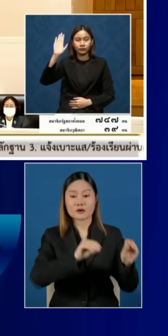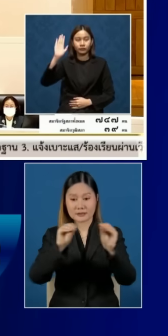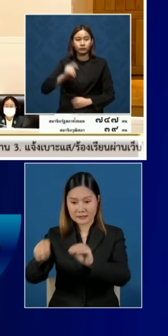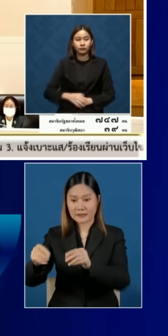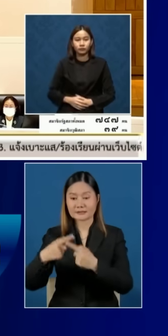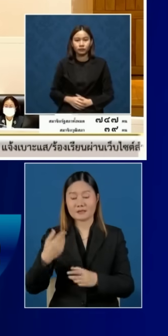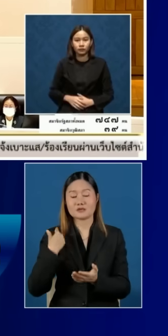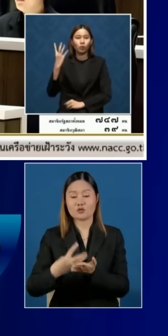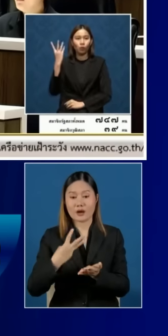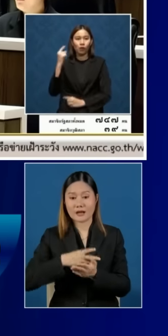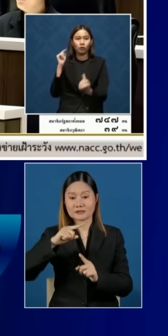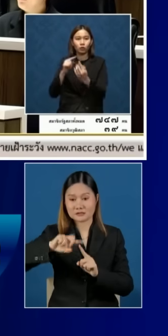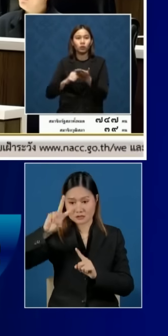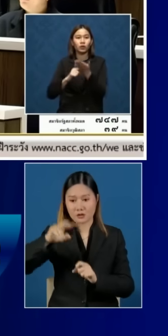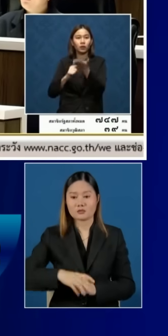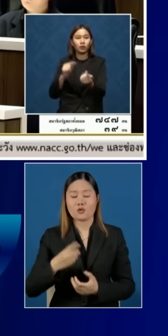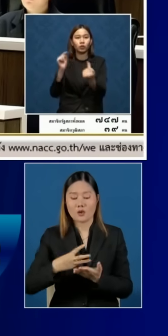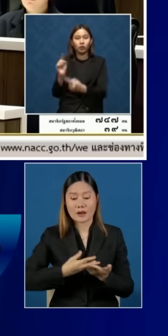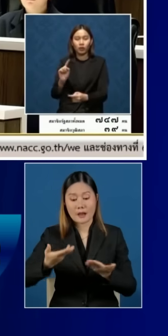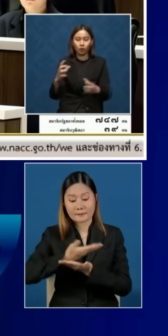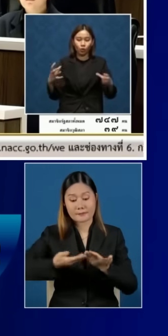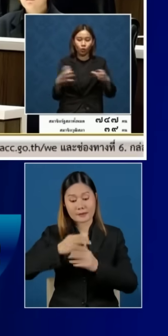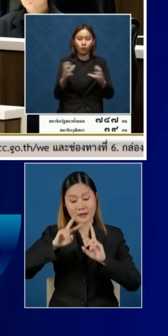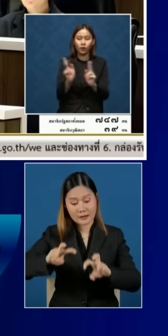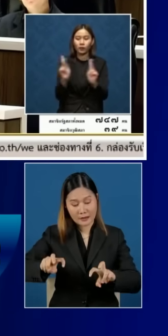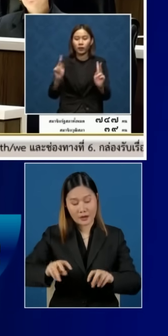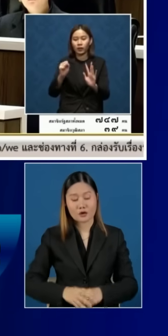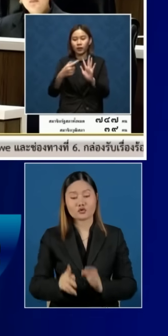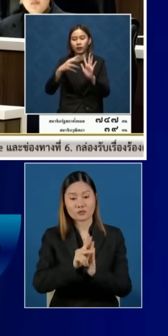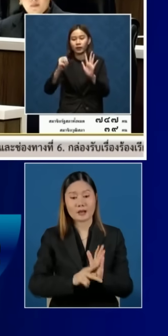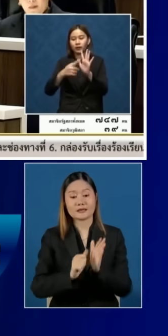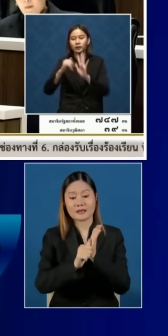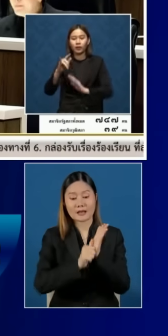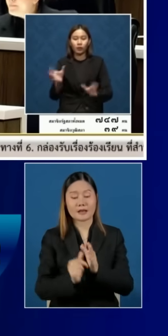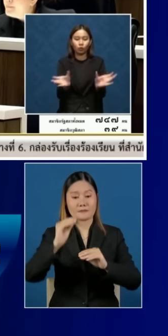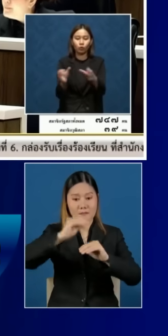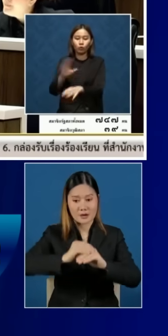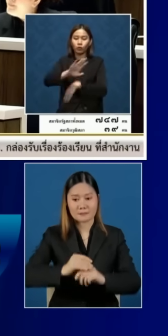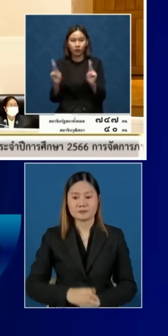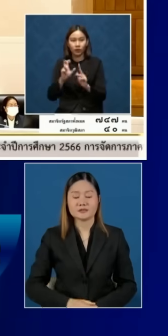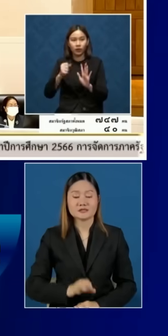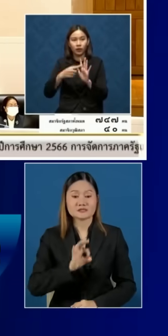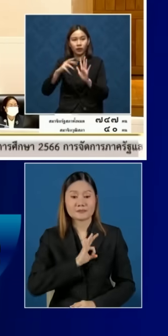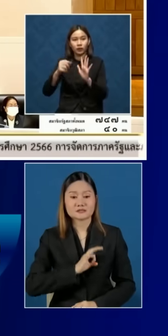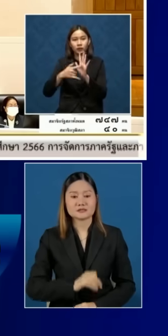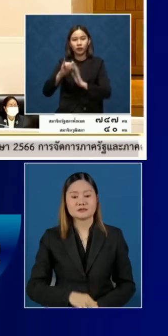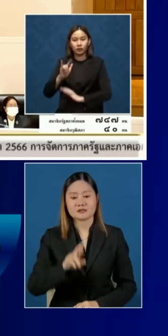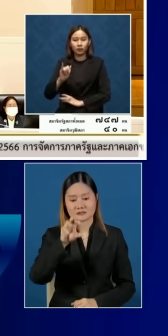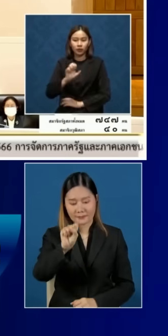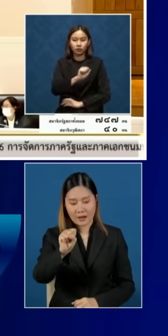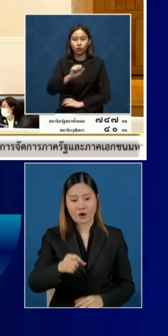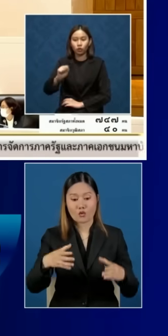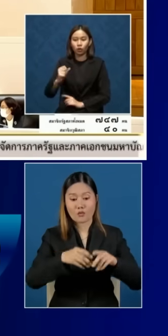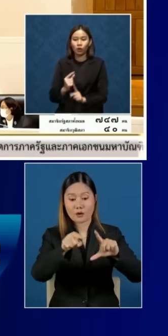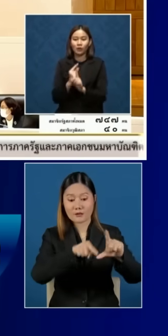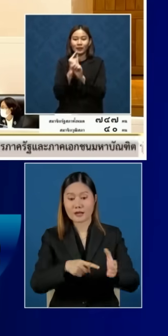าระที่2ก็คือวาระการพิจารณาร่างรัฐธรรมนูญแก้ไขเพิ่มเติมที่สมาชิกสภาของก้าวไ